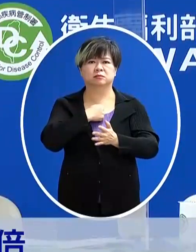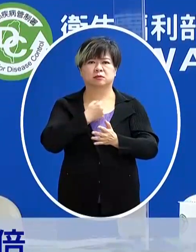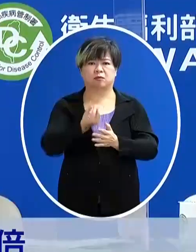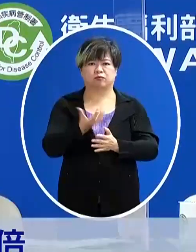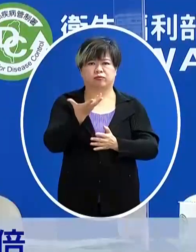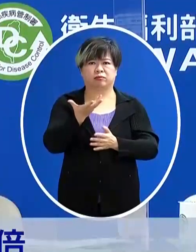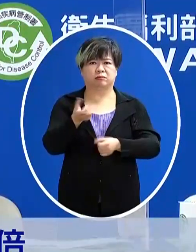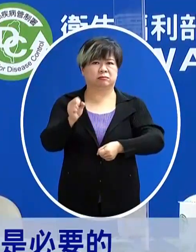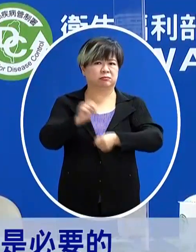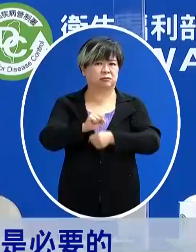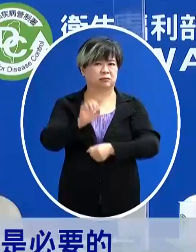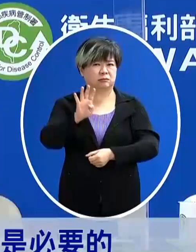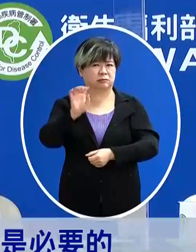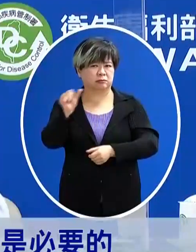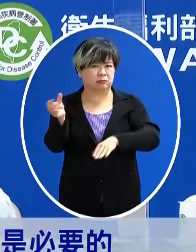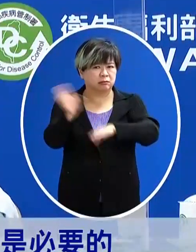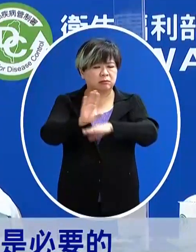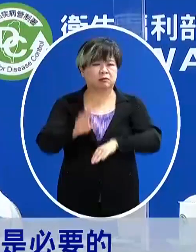不受一人一室的限制，但得同时间进行隔离。 从这次的经验，还有国外相对的一些资料，跟我们去年的情况来相比，大概都增加了4-5倍。